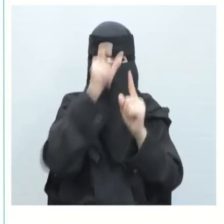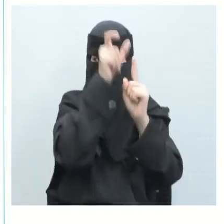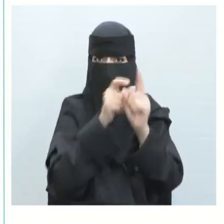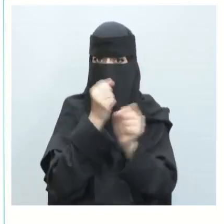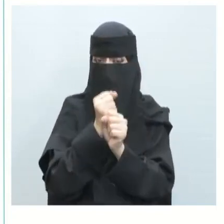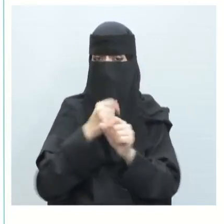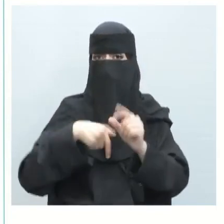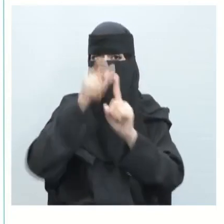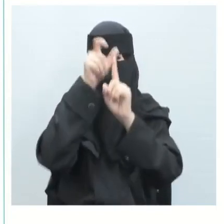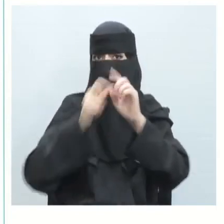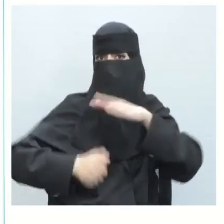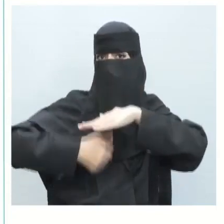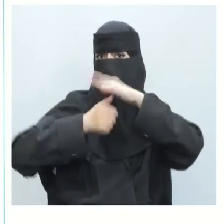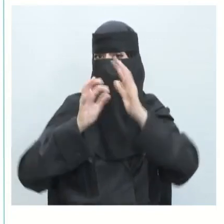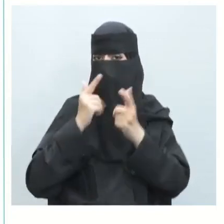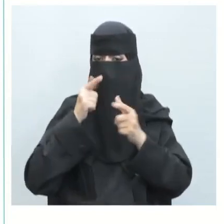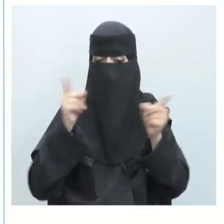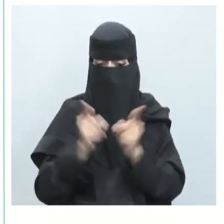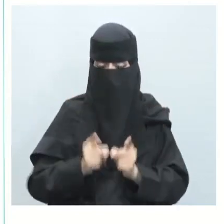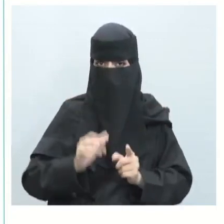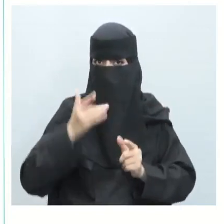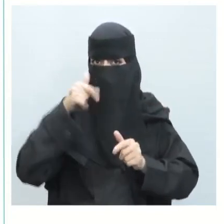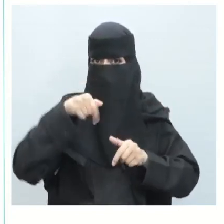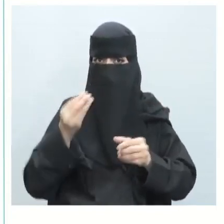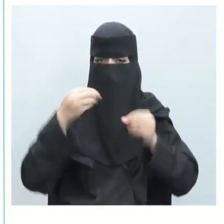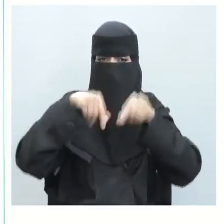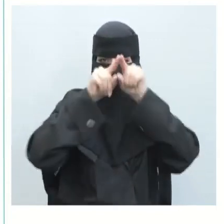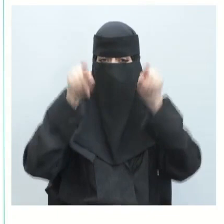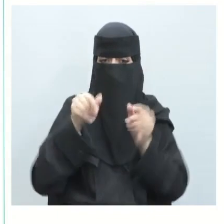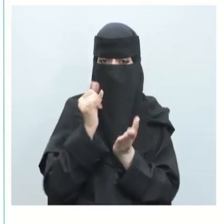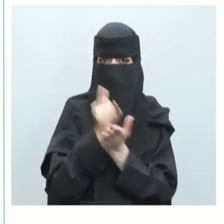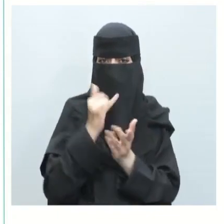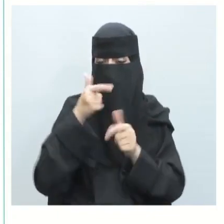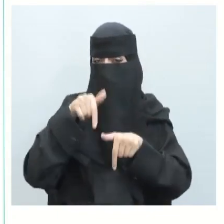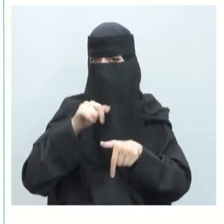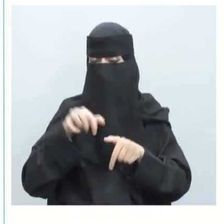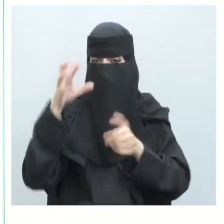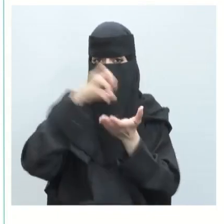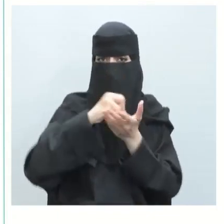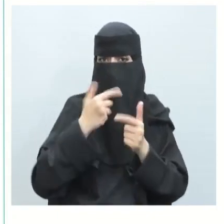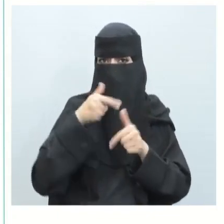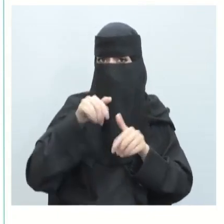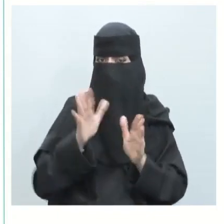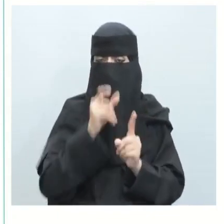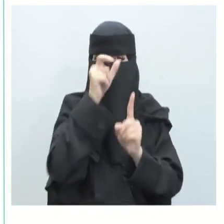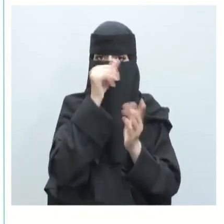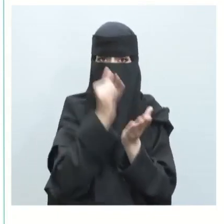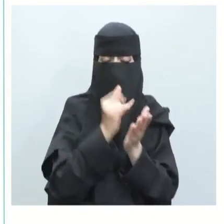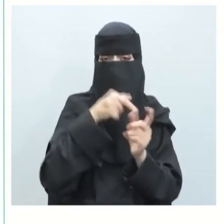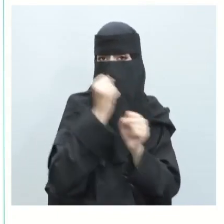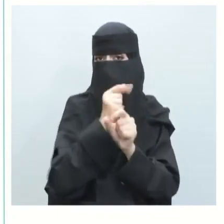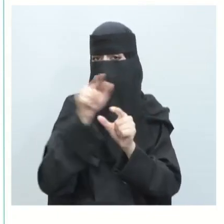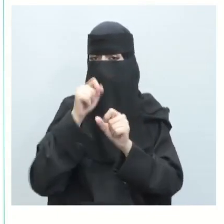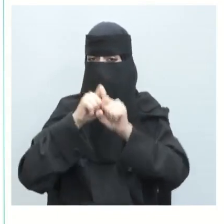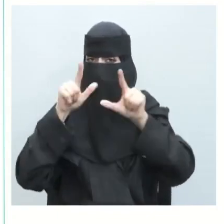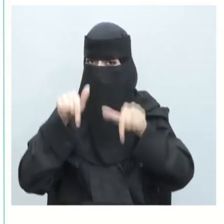توضيح حدود المسؤوليه وخطوط السلطه داخل المنظمه من سيتحمل هذا العمل من سيكون مسؤول عنه كذلك